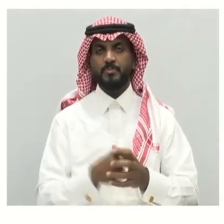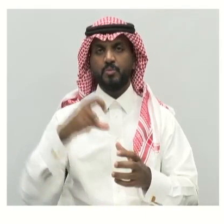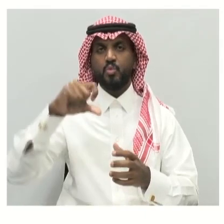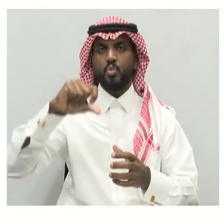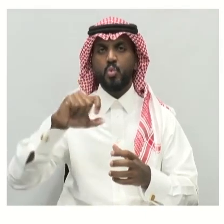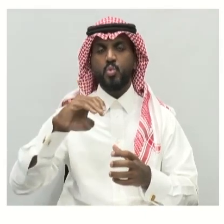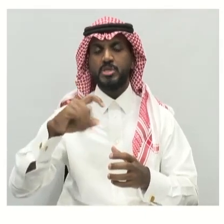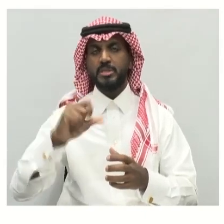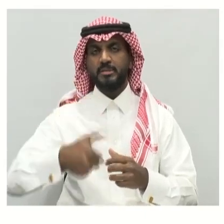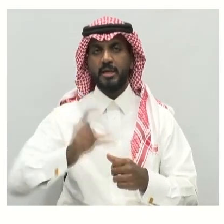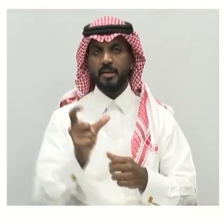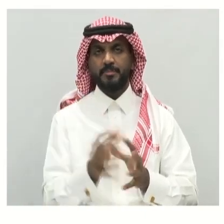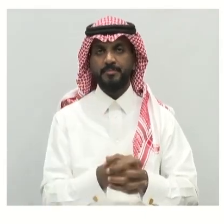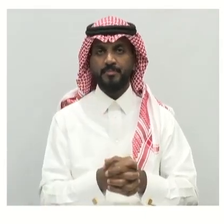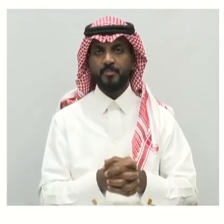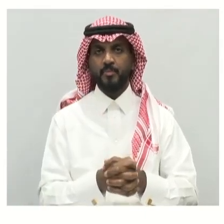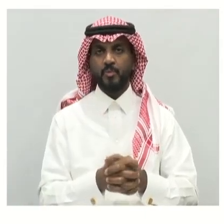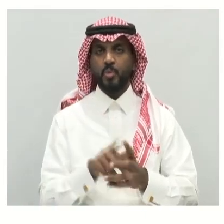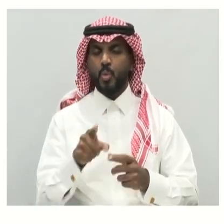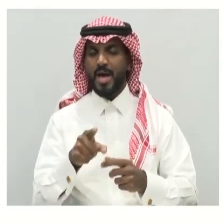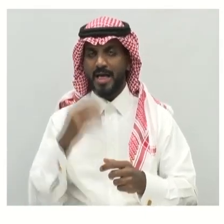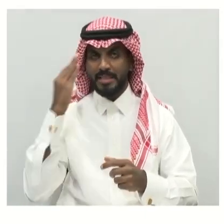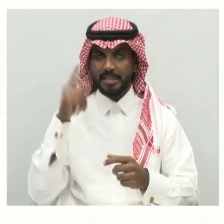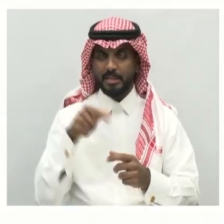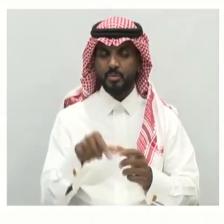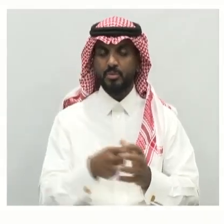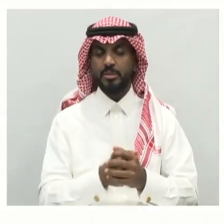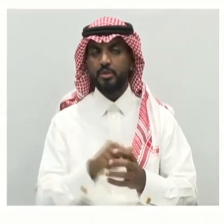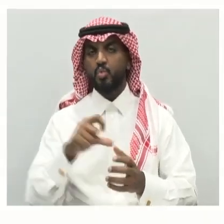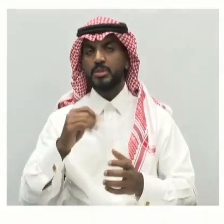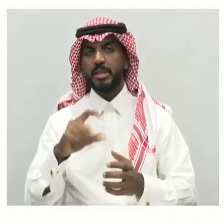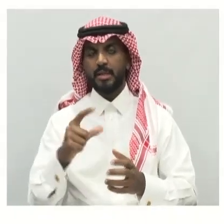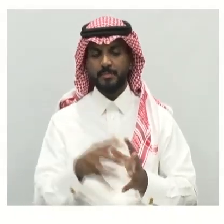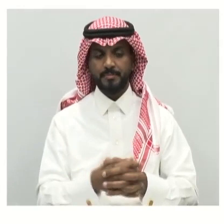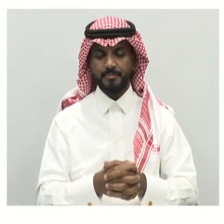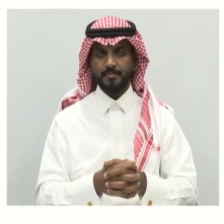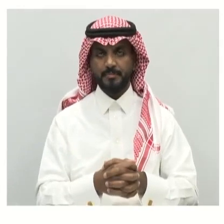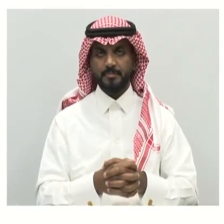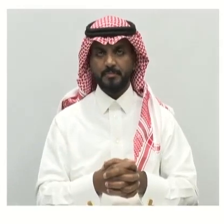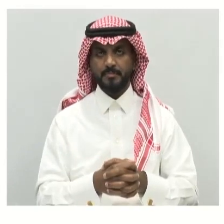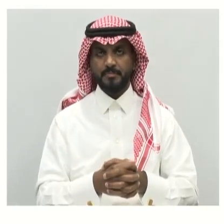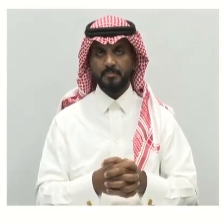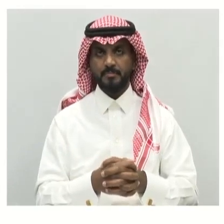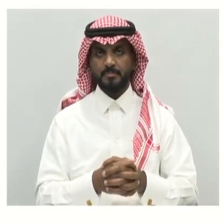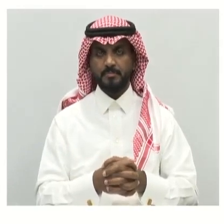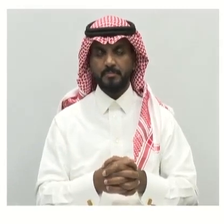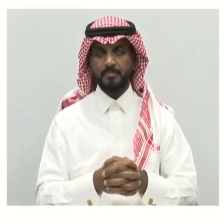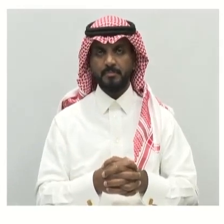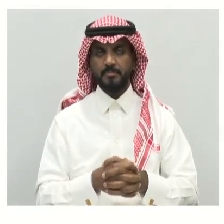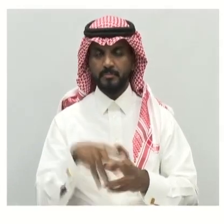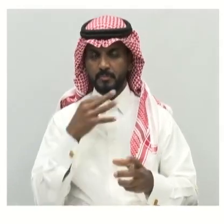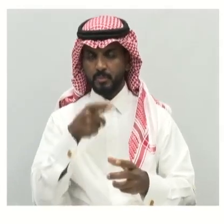وجدان وهذه اختي وجدان احسنتم الكلمه الاخيره في السطر الاول اقراوا